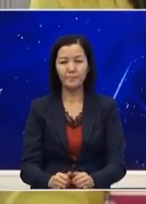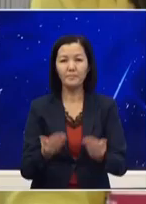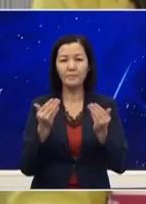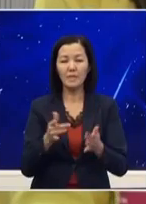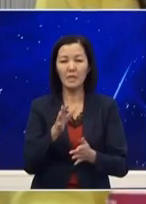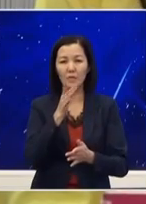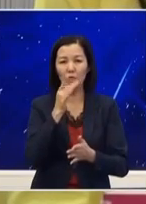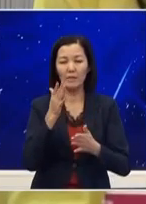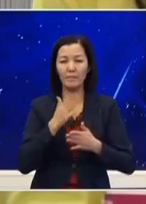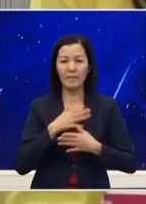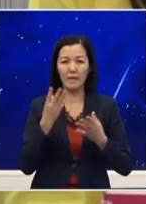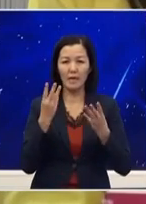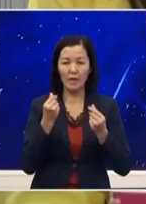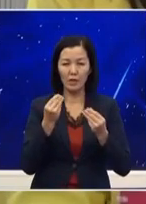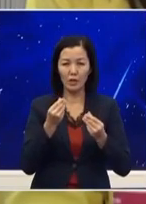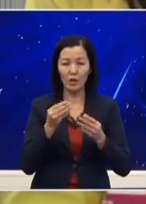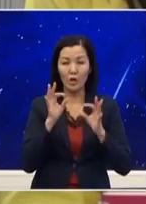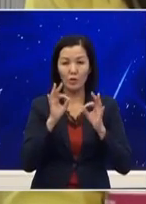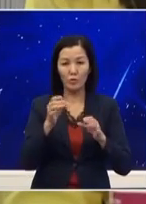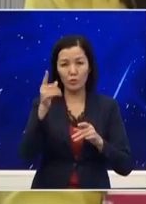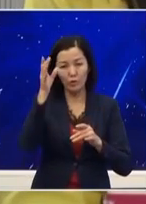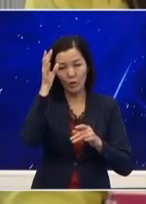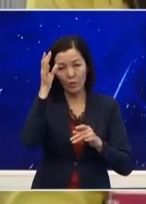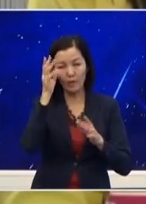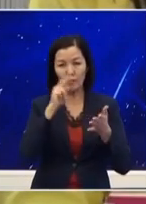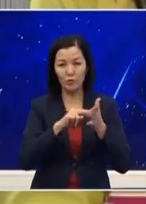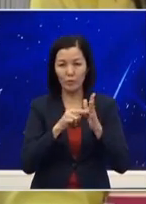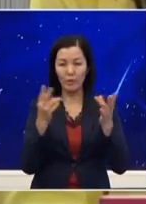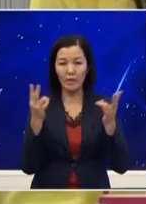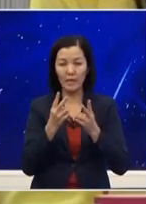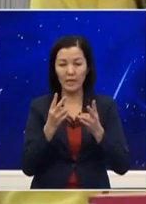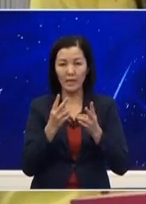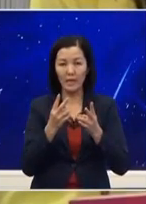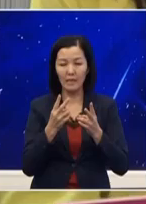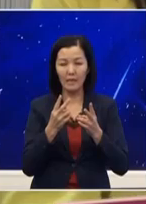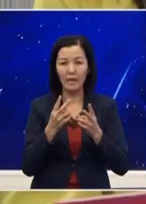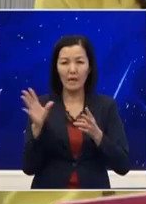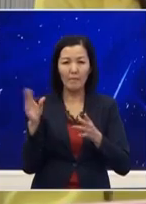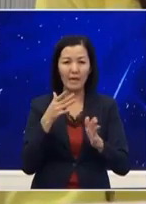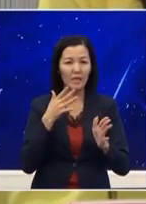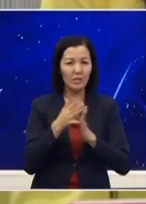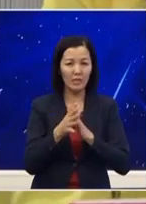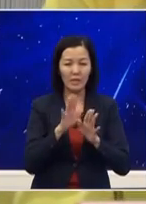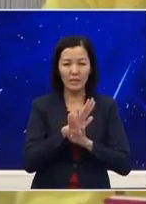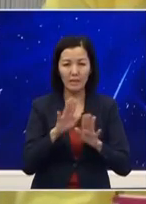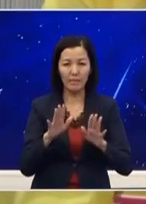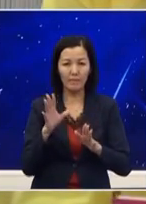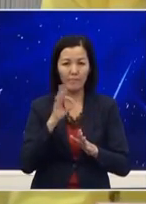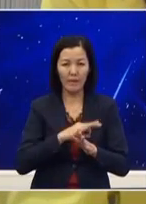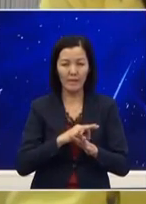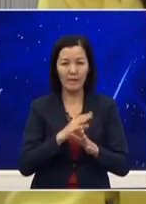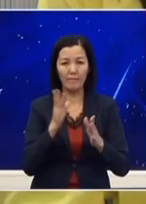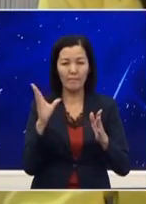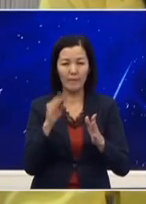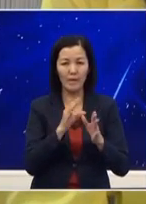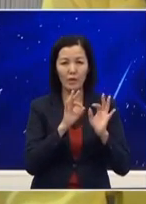Қазіргі уақыт біздің қаржылай сауатты болуымызды талап етеді. Маңдай термен тапқан ақша оңды солды жұмсалып, қай тиынның қайда кеткенін білмей